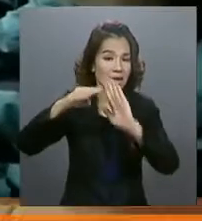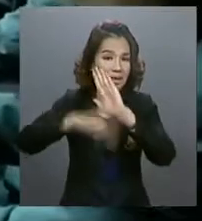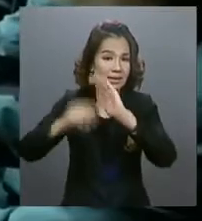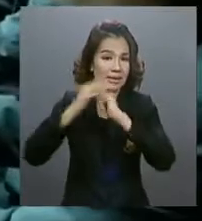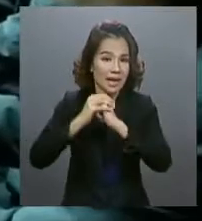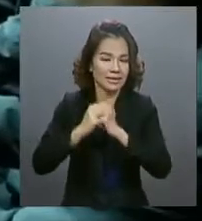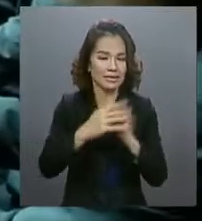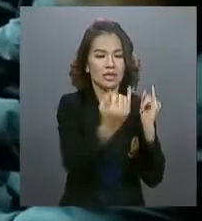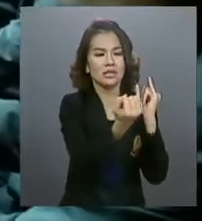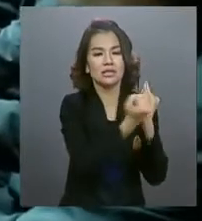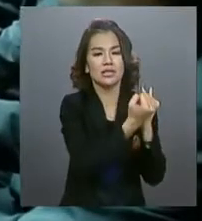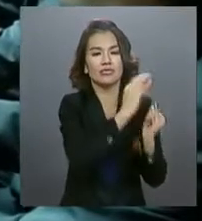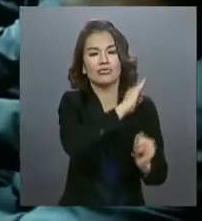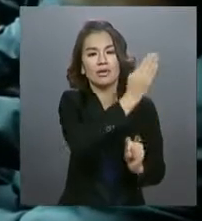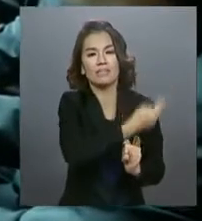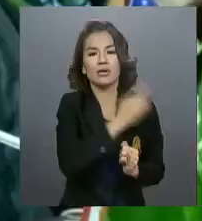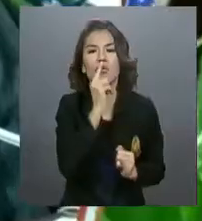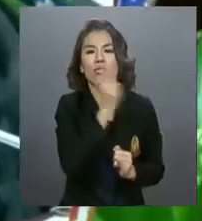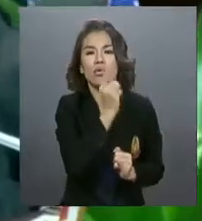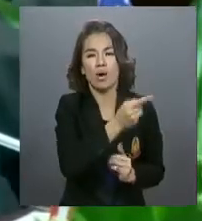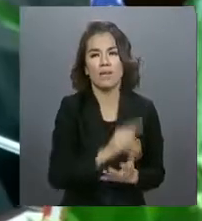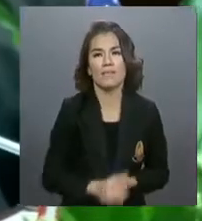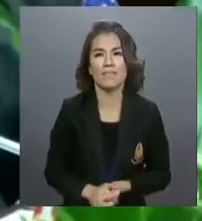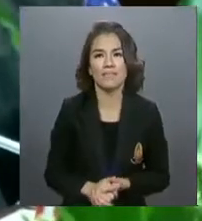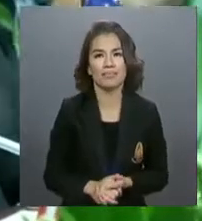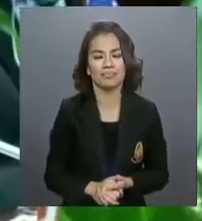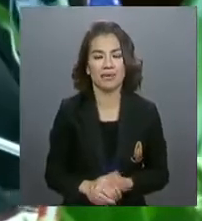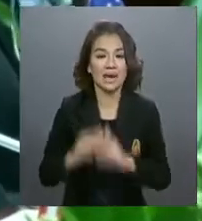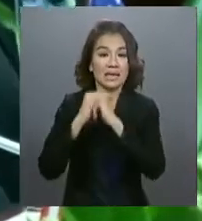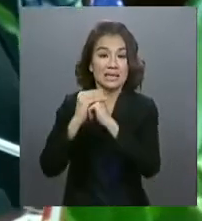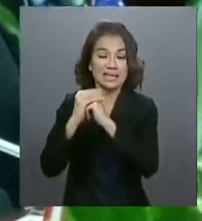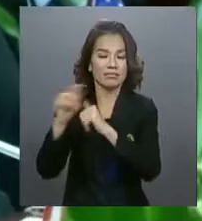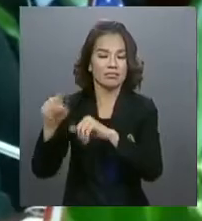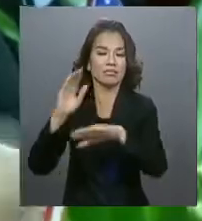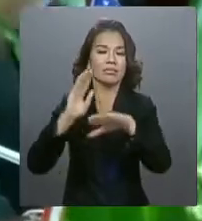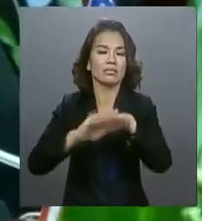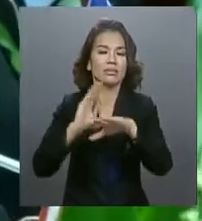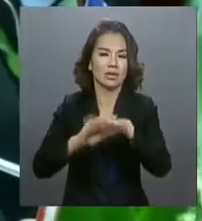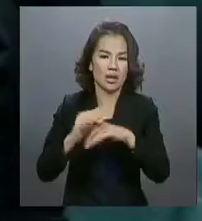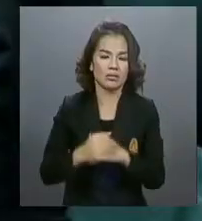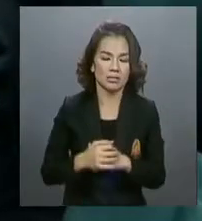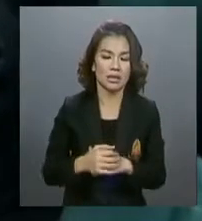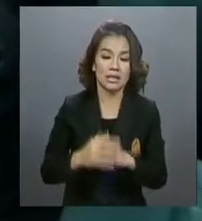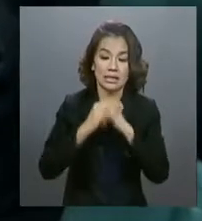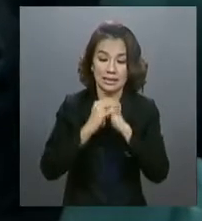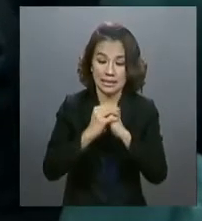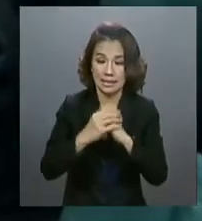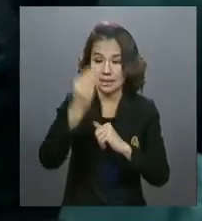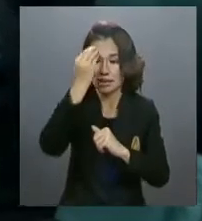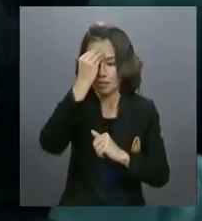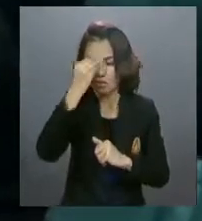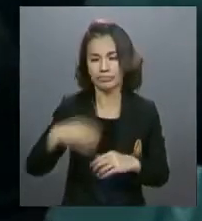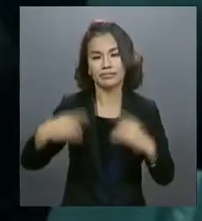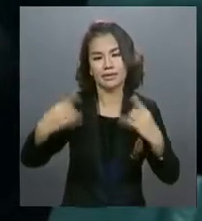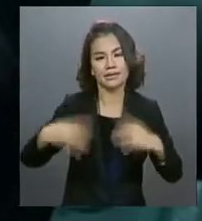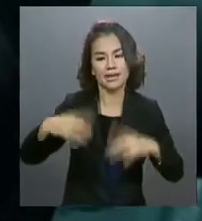ฟิลิปปินส์นอกจากนี้จีนยังเตือนด้วยว่าความสัมพันธ์ระหว่างจีนกับญี่ปุ่นยังคงตกอยู่ในความเสี่ยงและ